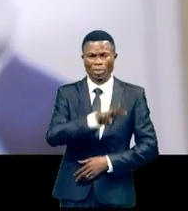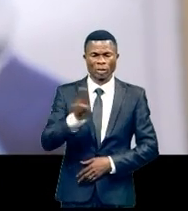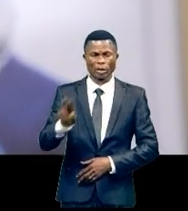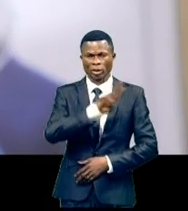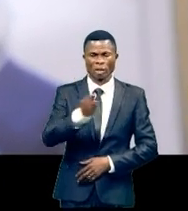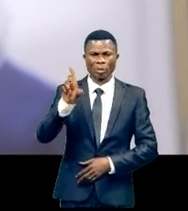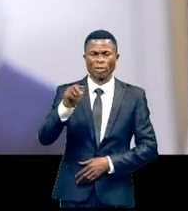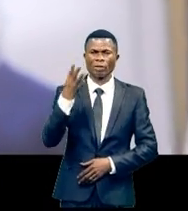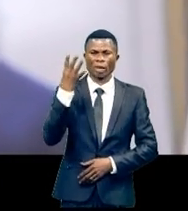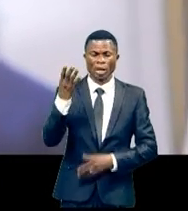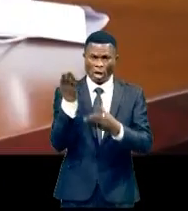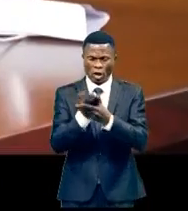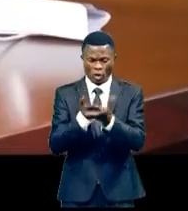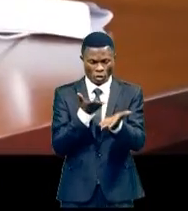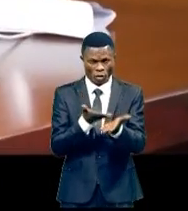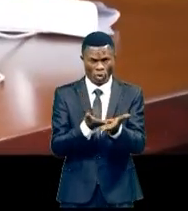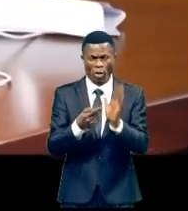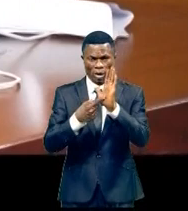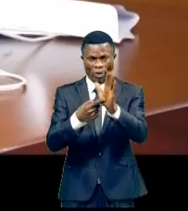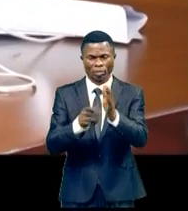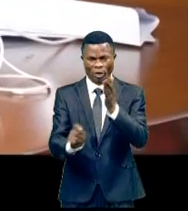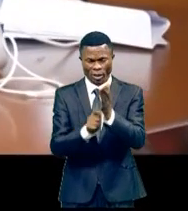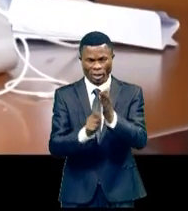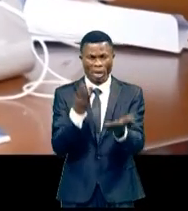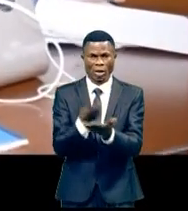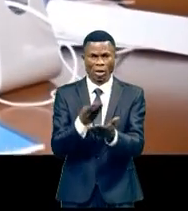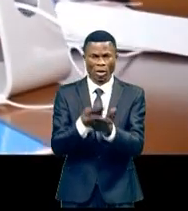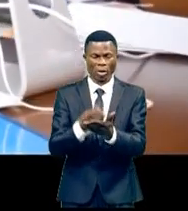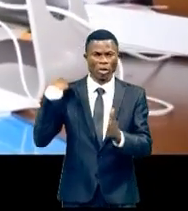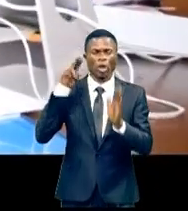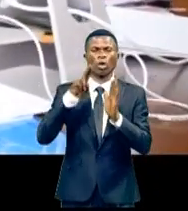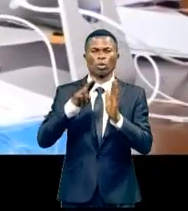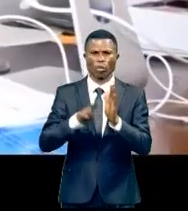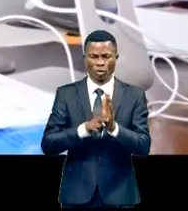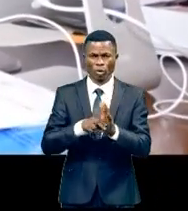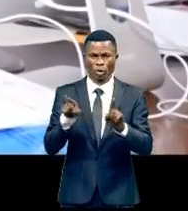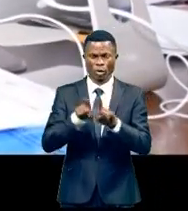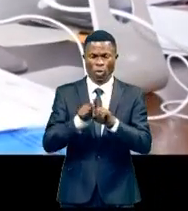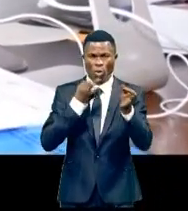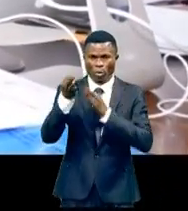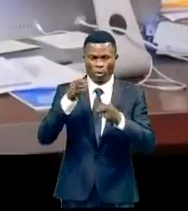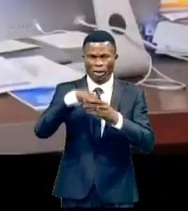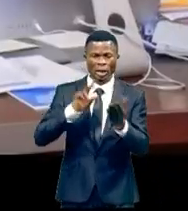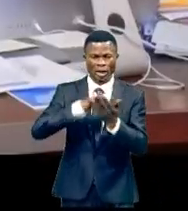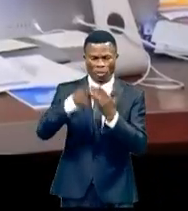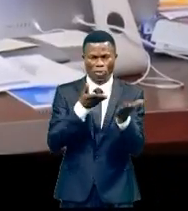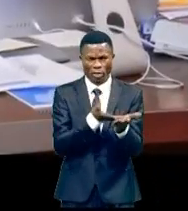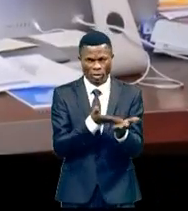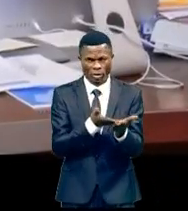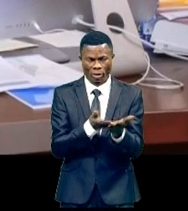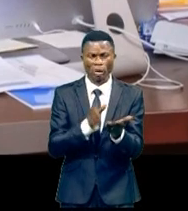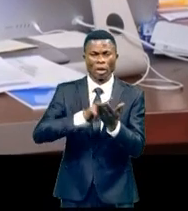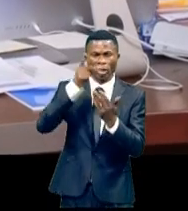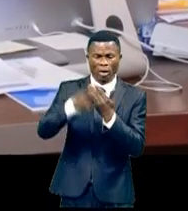2022-2024. Ces documents présentent la stratégie budgétaire du gouvernement, telle que définie dans son programme. Ces